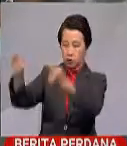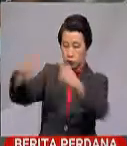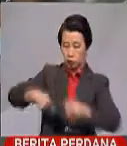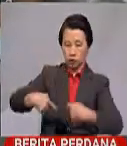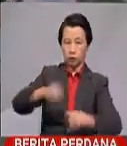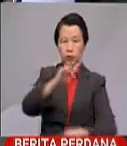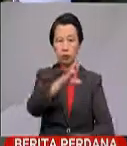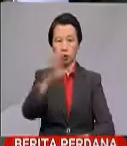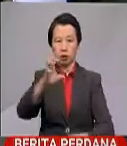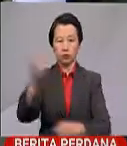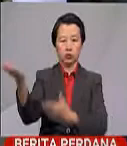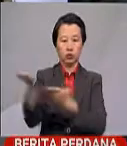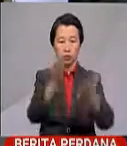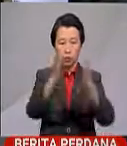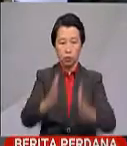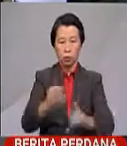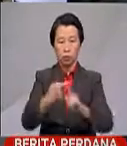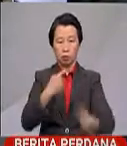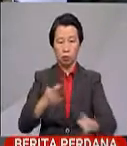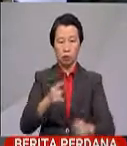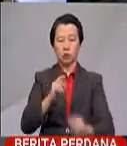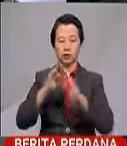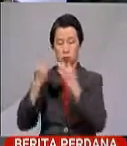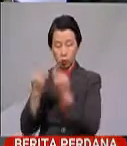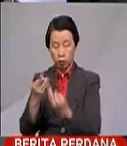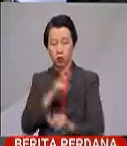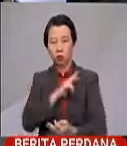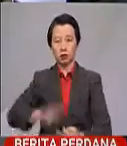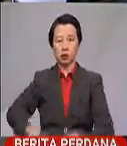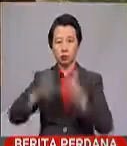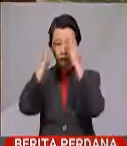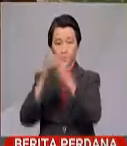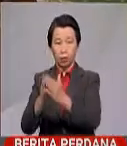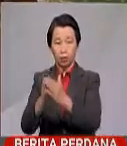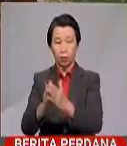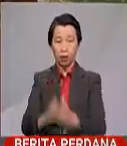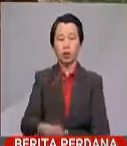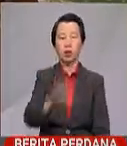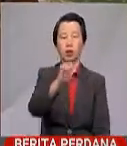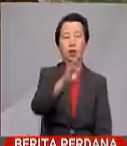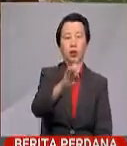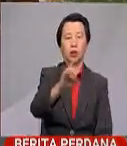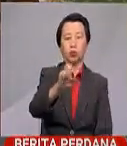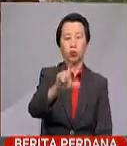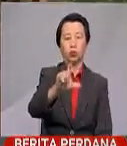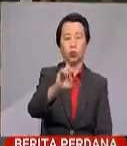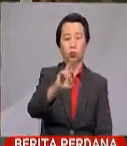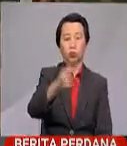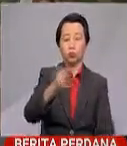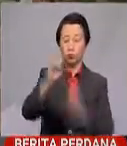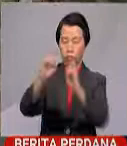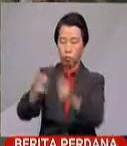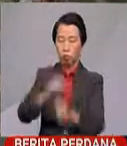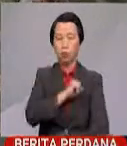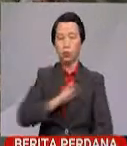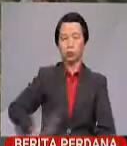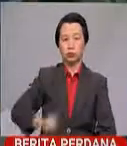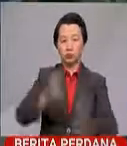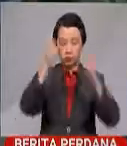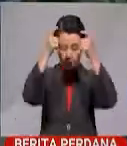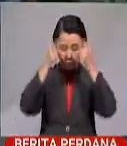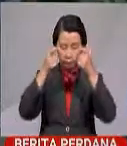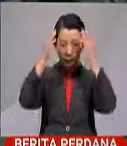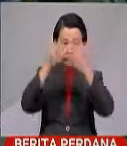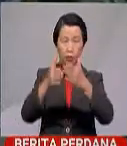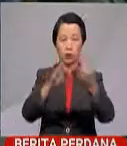kira-kira 500 tetamu terdiri daripada kerabat di Raja Pahang. Al Sultan Abdullah dimasyhurkan sebagai Sultan Pahang pada 15